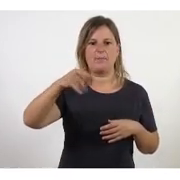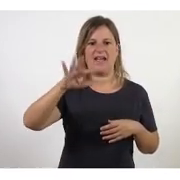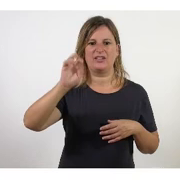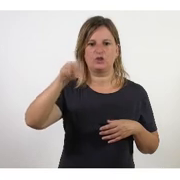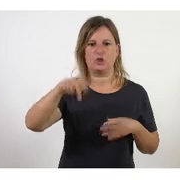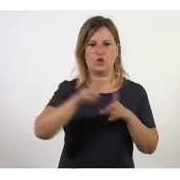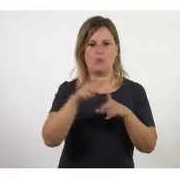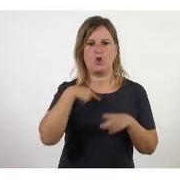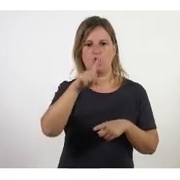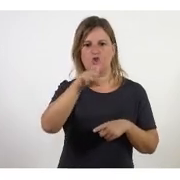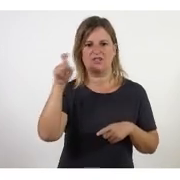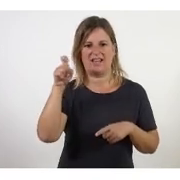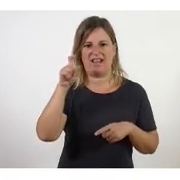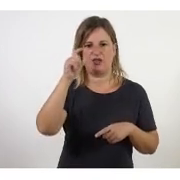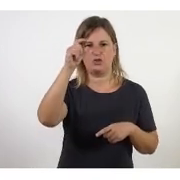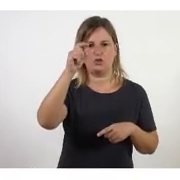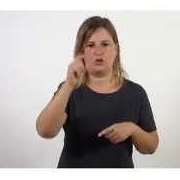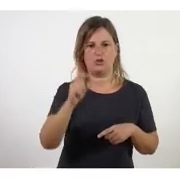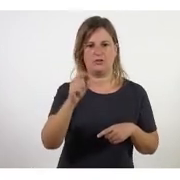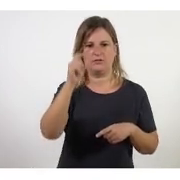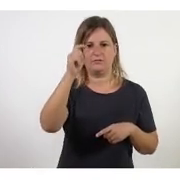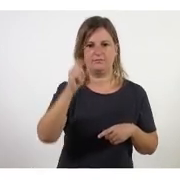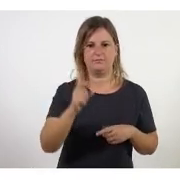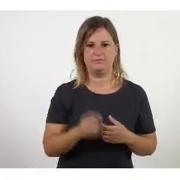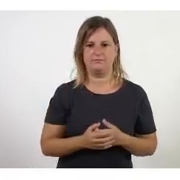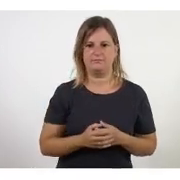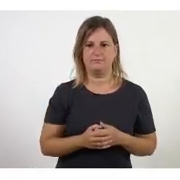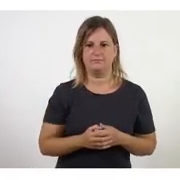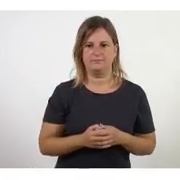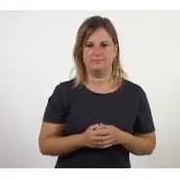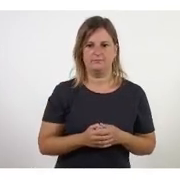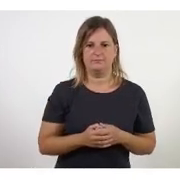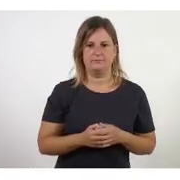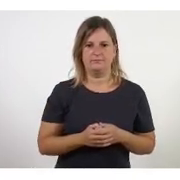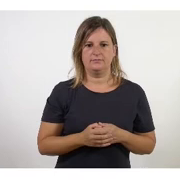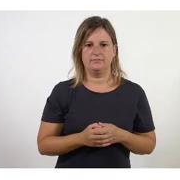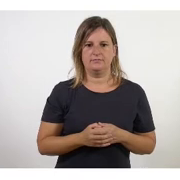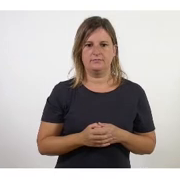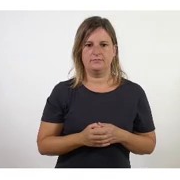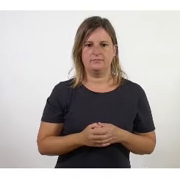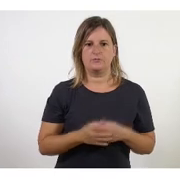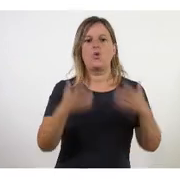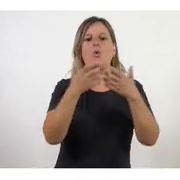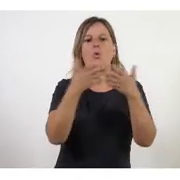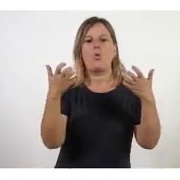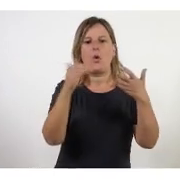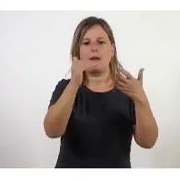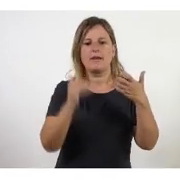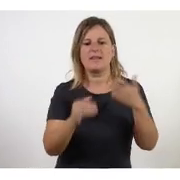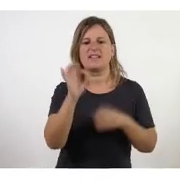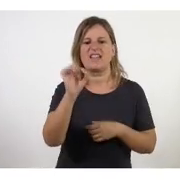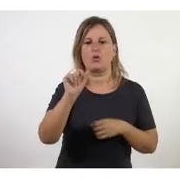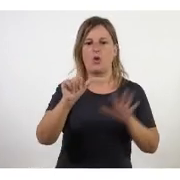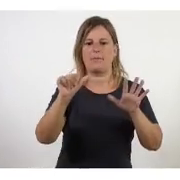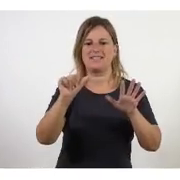és com en les transicions. Les animacions són la mateixa pantalla. Què vull fer? Quan dura, a la part inferior, 0,6